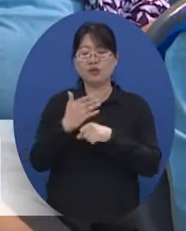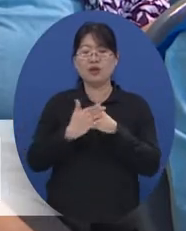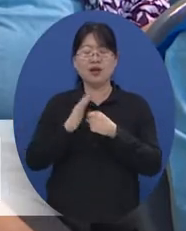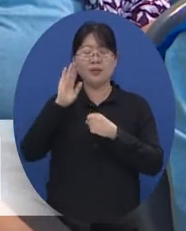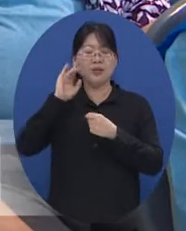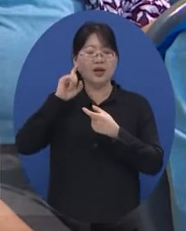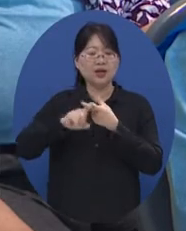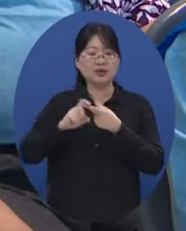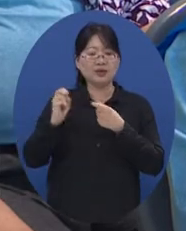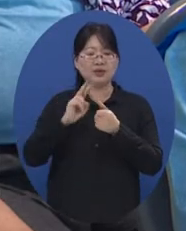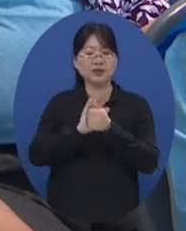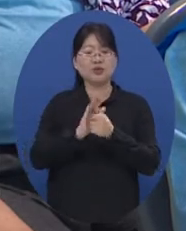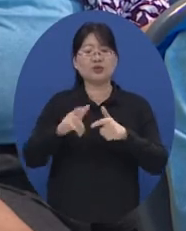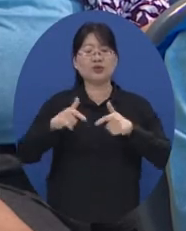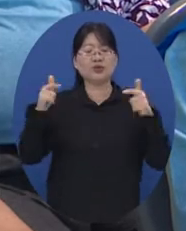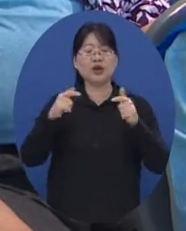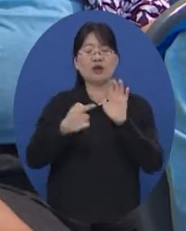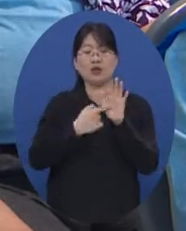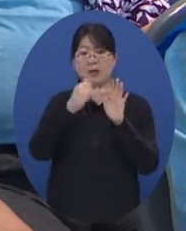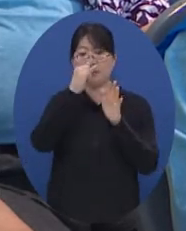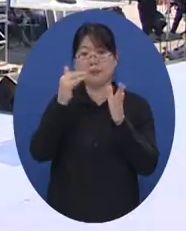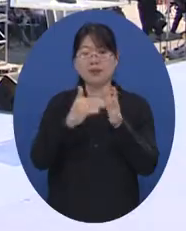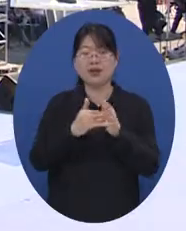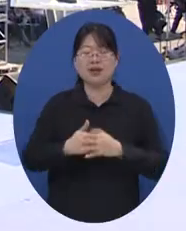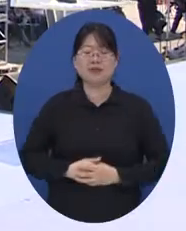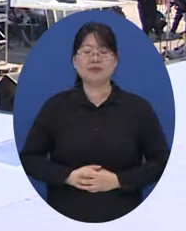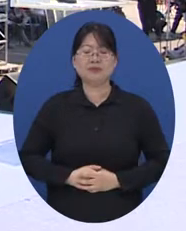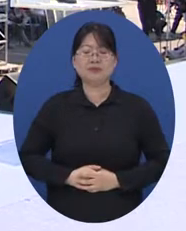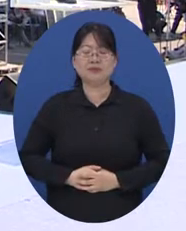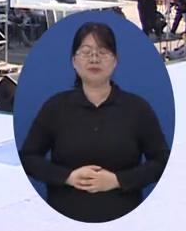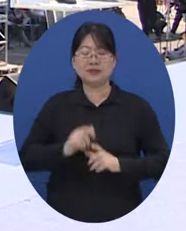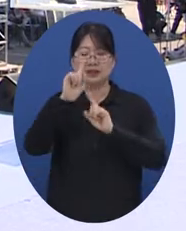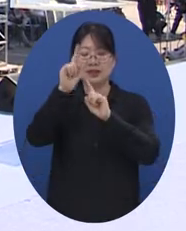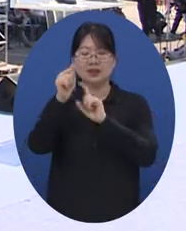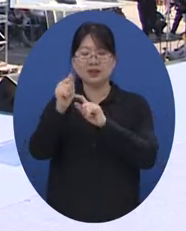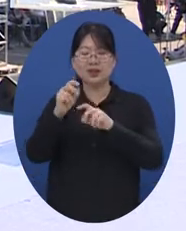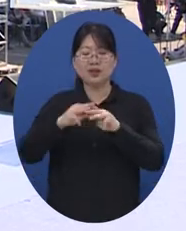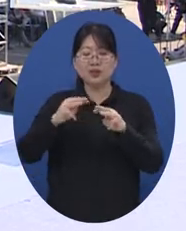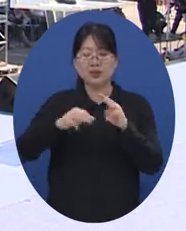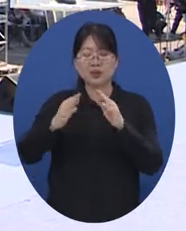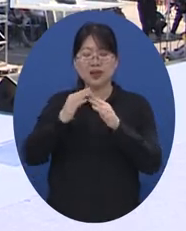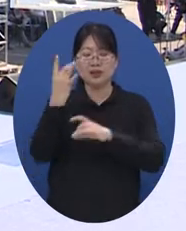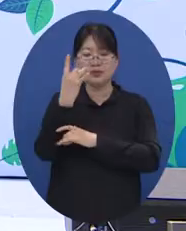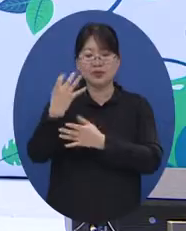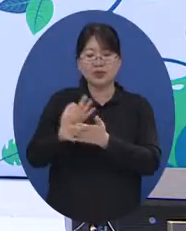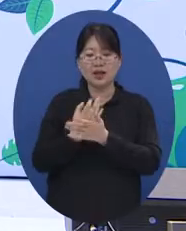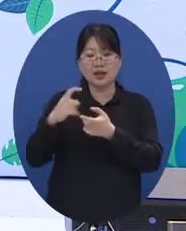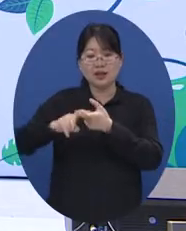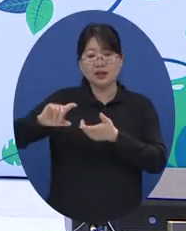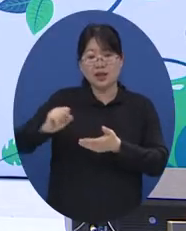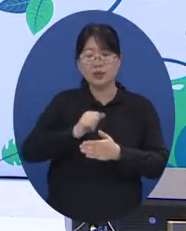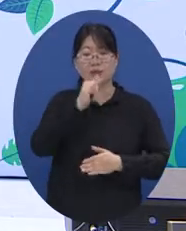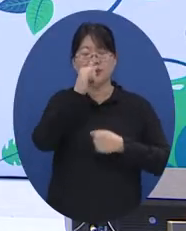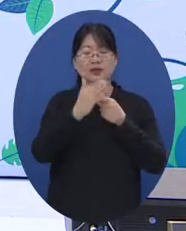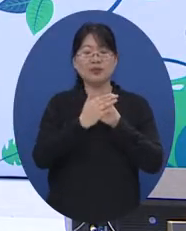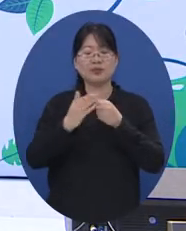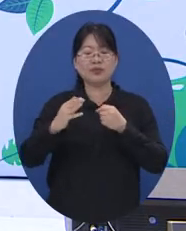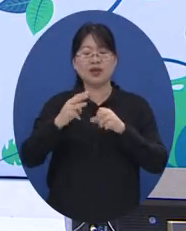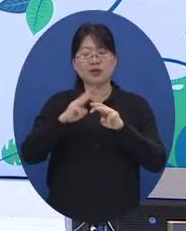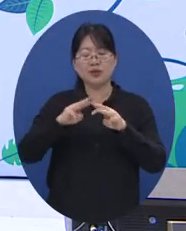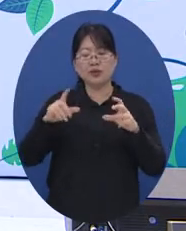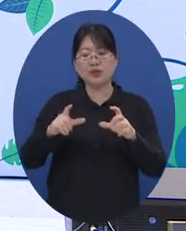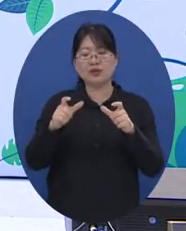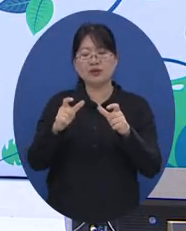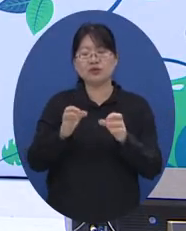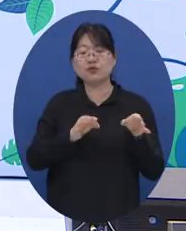앞으로 관심과 지원을 늘리겠다고 밝혔습니다. 이 지사는 또 농가 기본소득에 관심을 갖고 농업 영역에